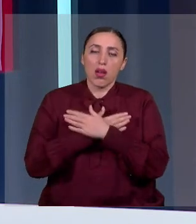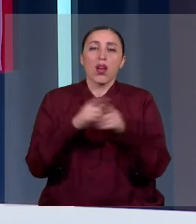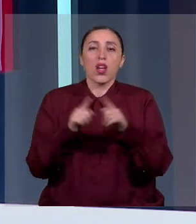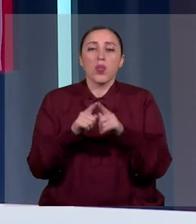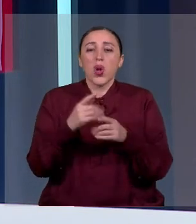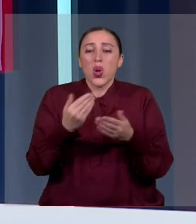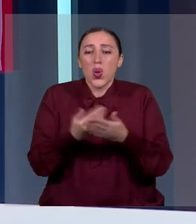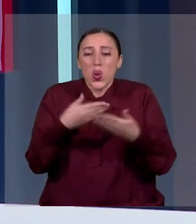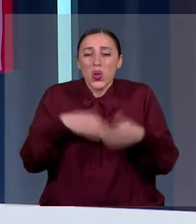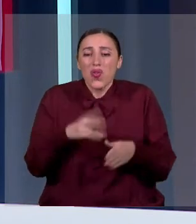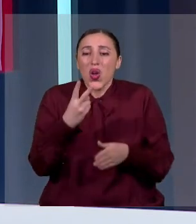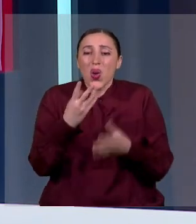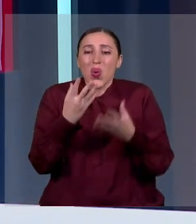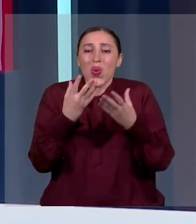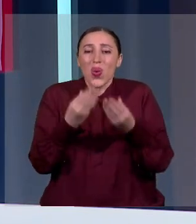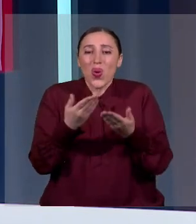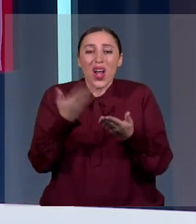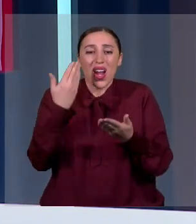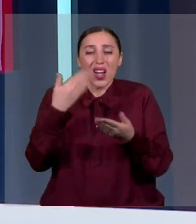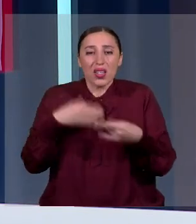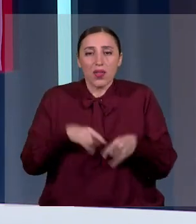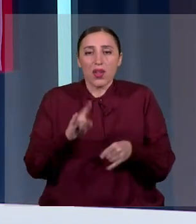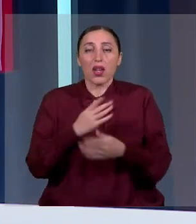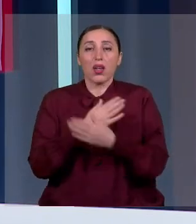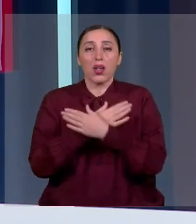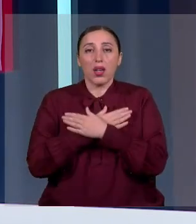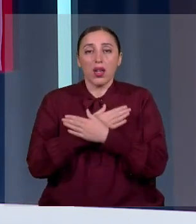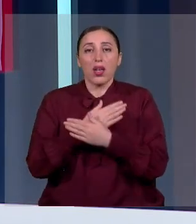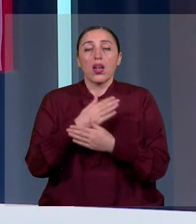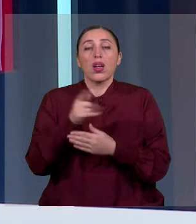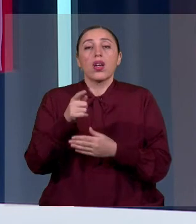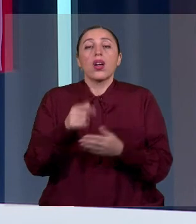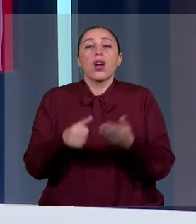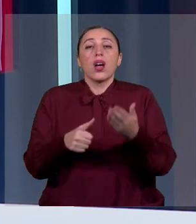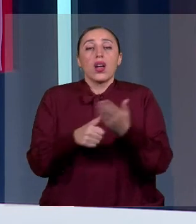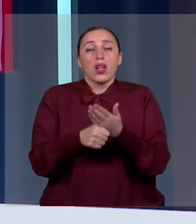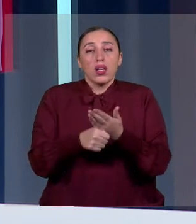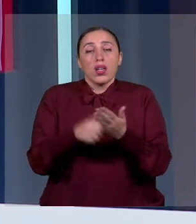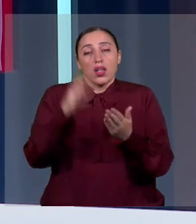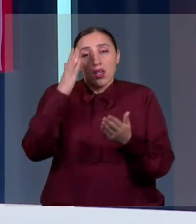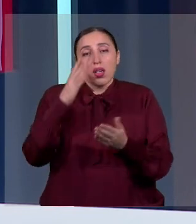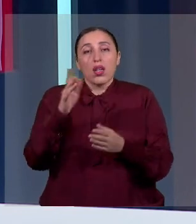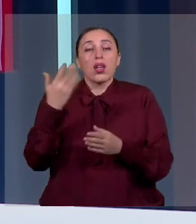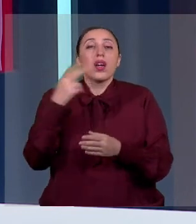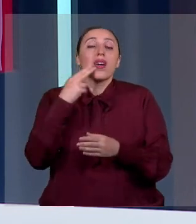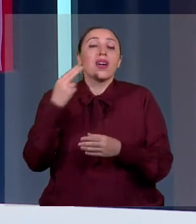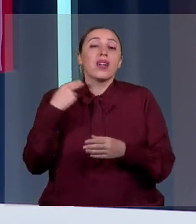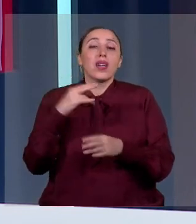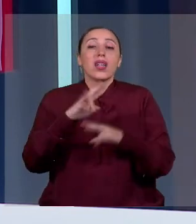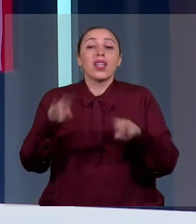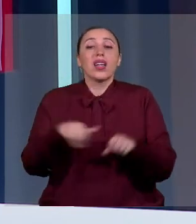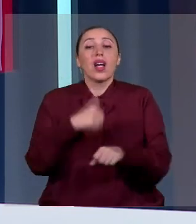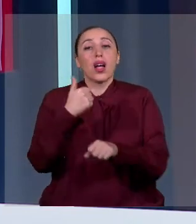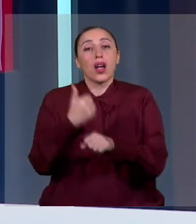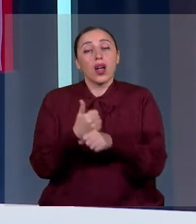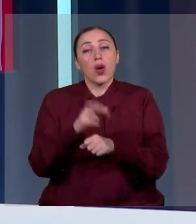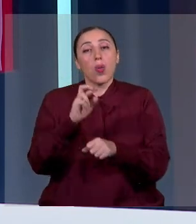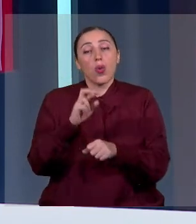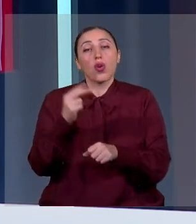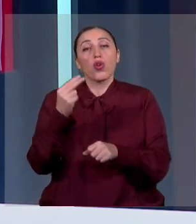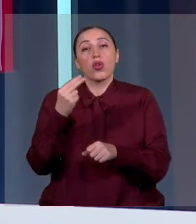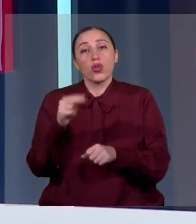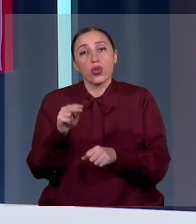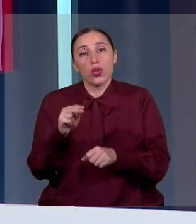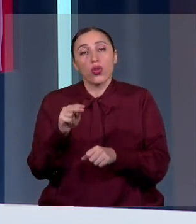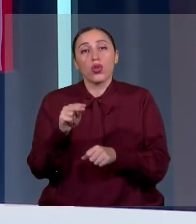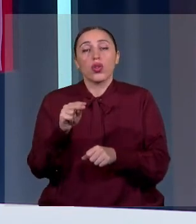երեխա։ Արևմուտքը շարունակում է ֆինանսապես աջակցել Ուկրաինային։ Ըստ Բրիտանիայի նախկին վարչապետ Բորիս Ջոնսոնի, Կևի կողքին